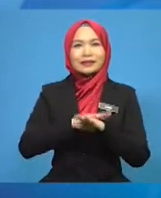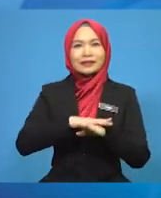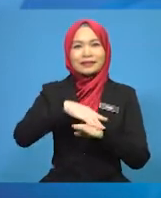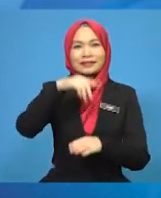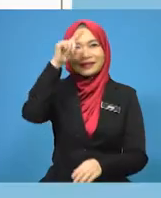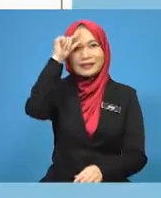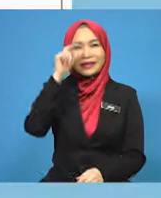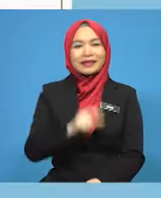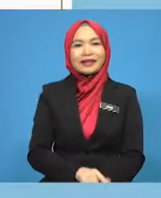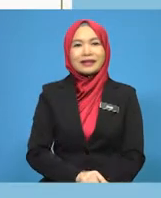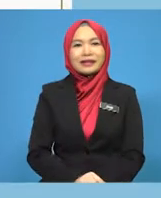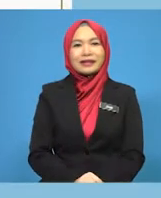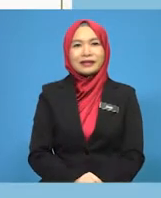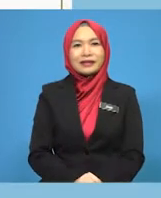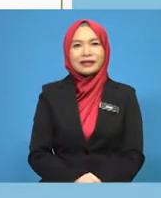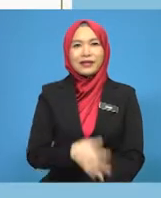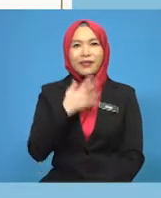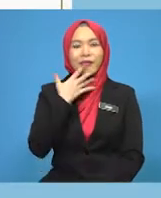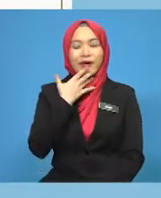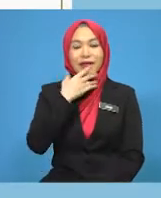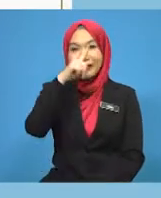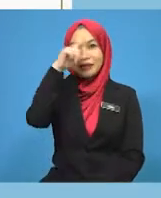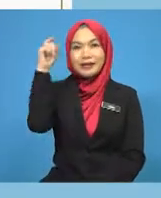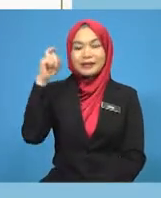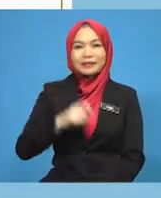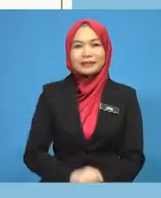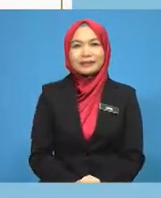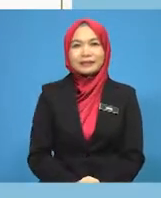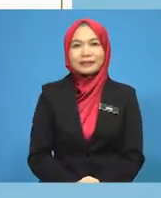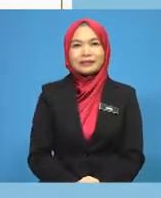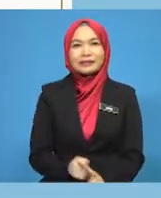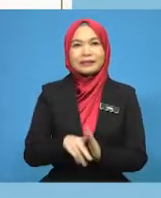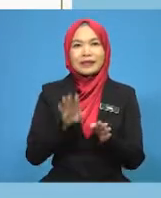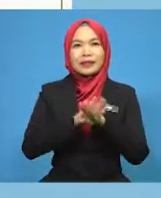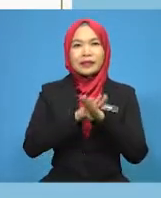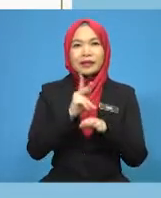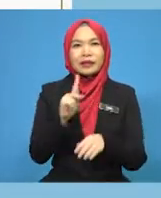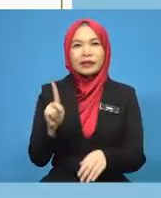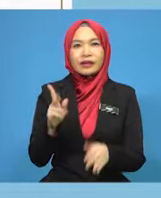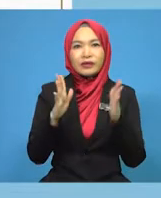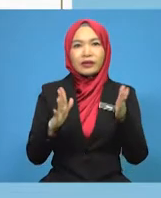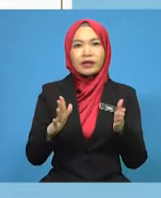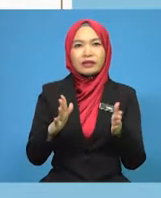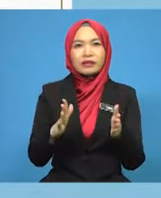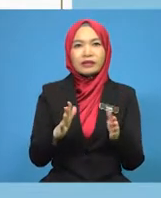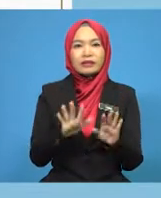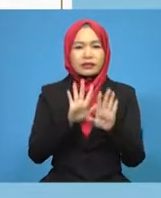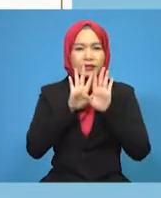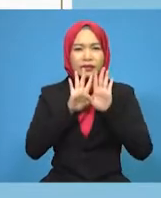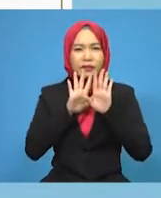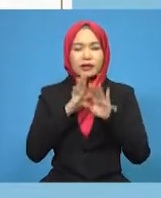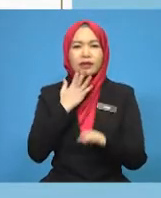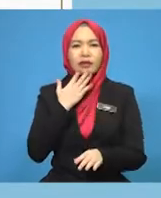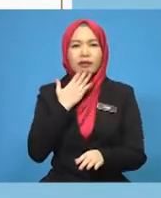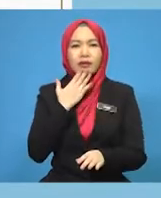warna apa? Warna hitam. Kebanyakan orang akan takut dengan warna hitam ni, ya. Ramai yang